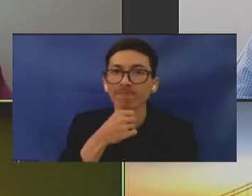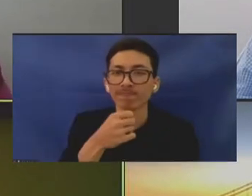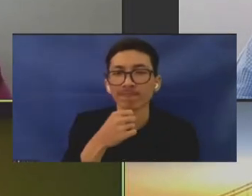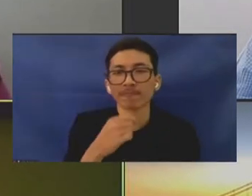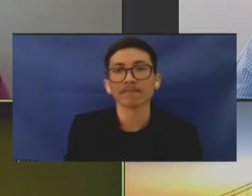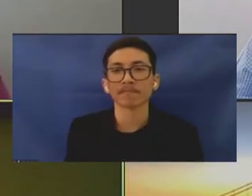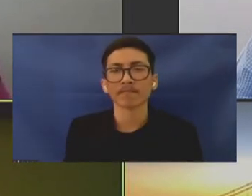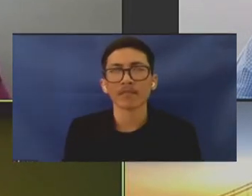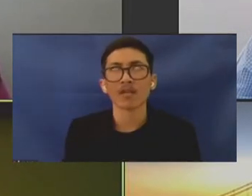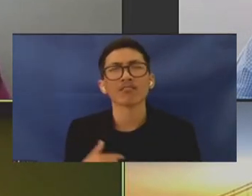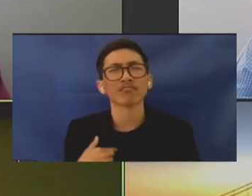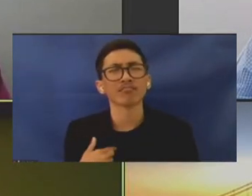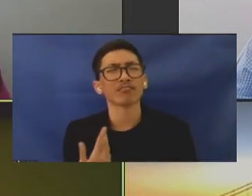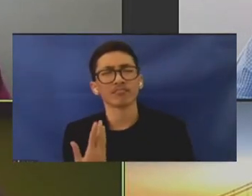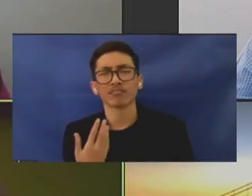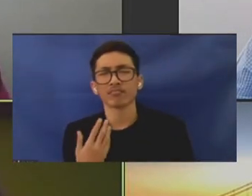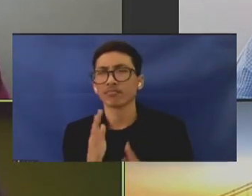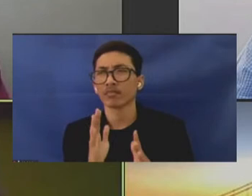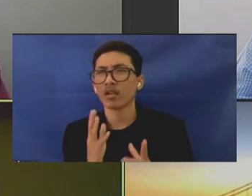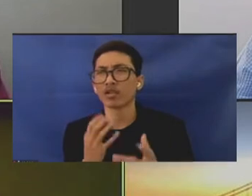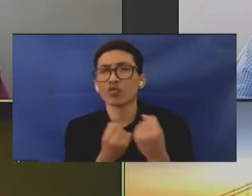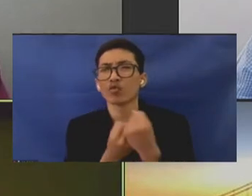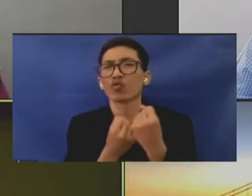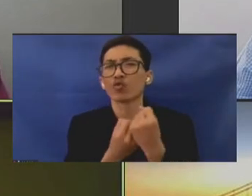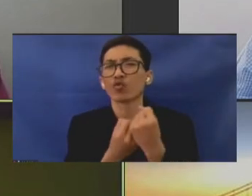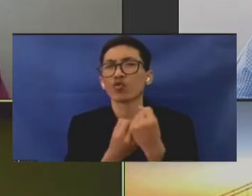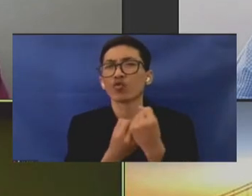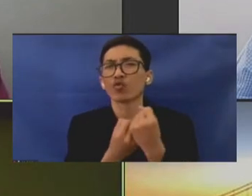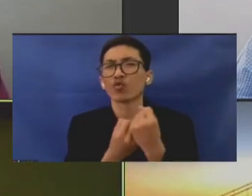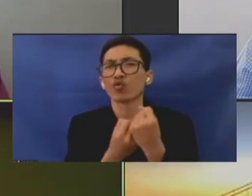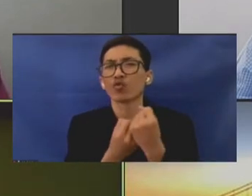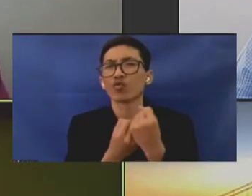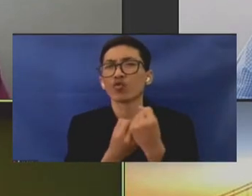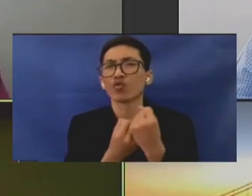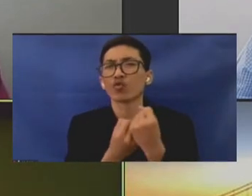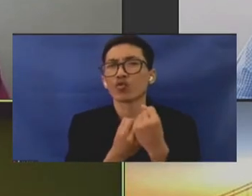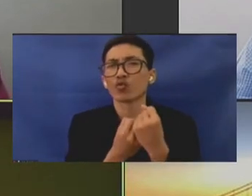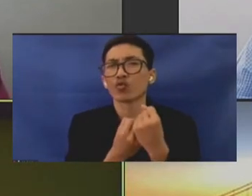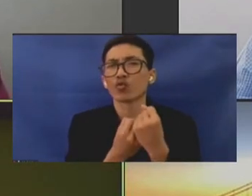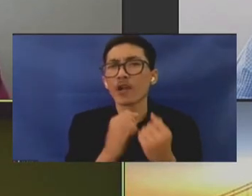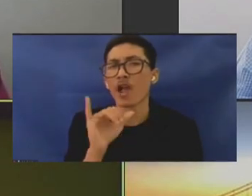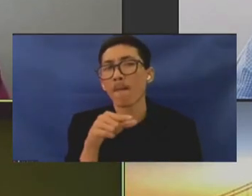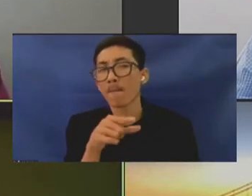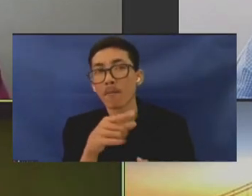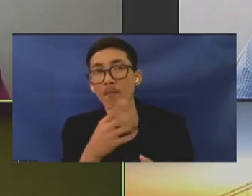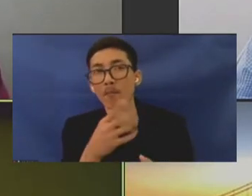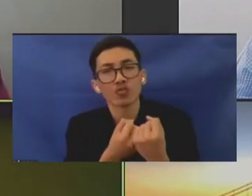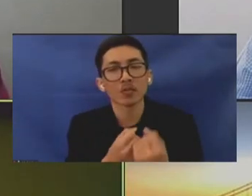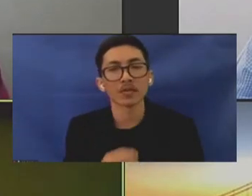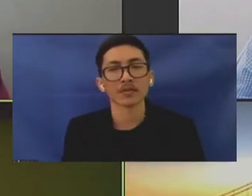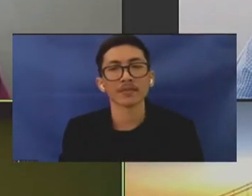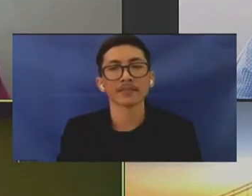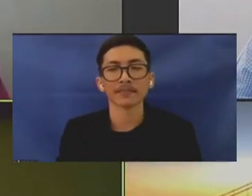Kayak apa dia lagi fokusnya apa, ya udah saya akan coba mengikuti dan